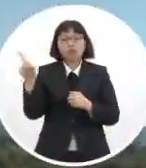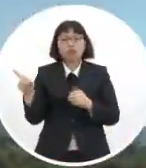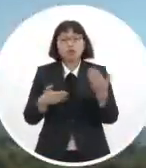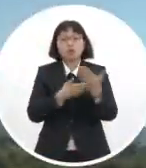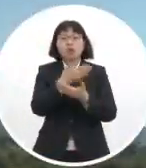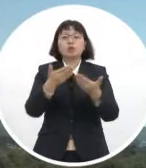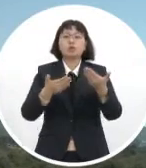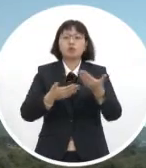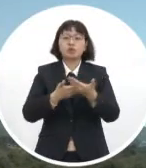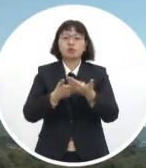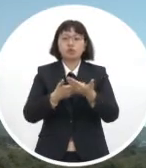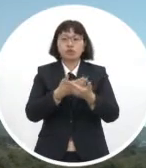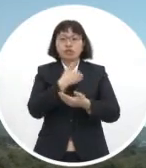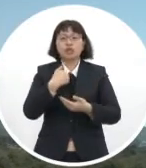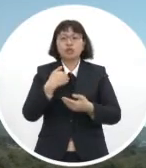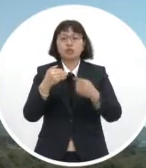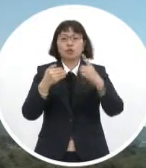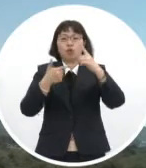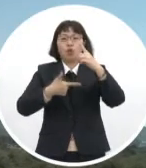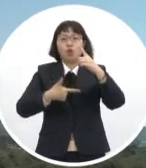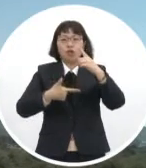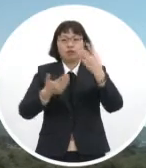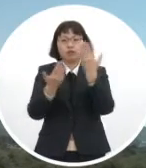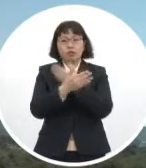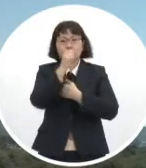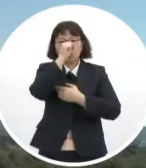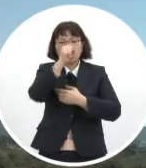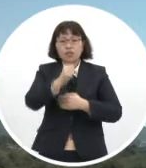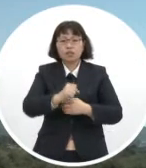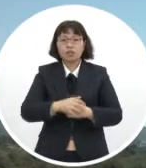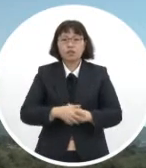合える公園になるといいよね。